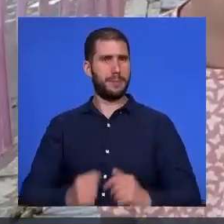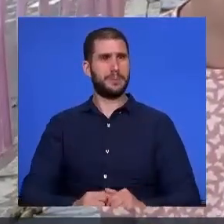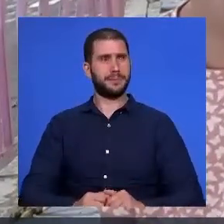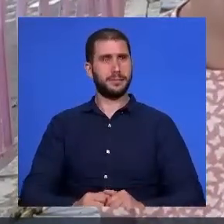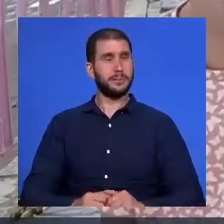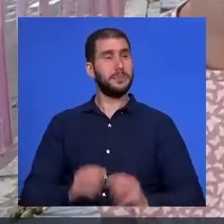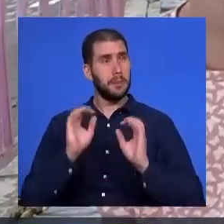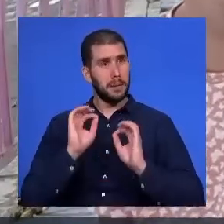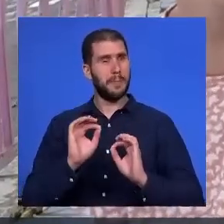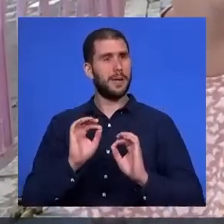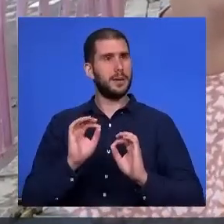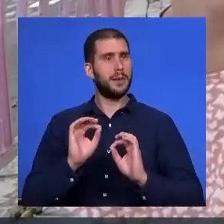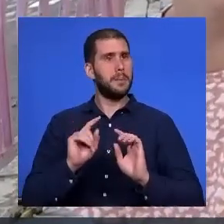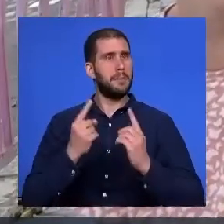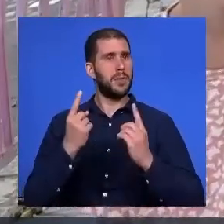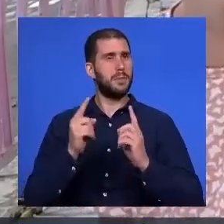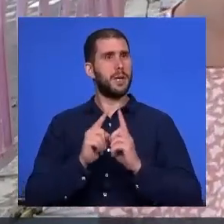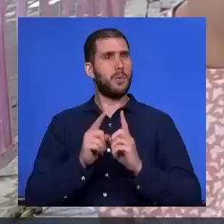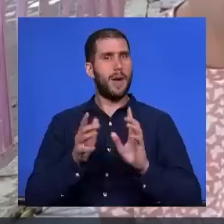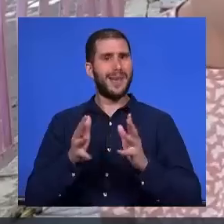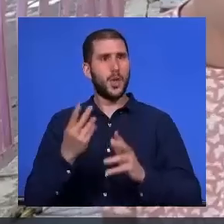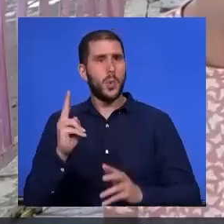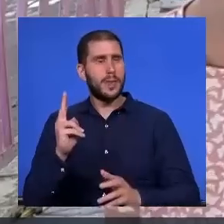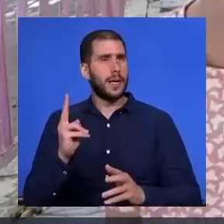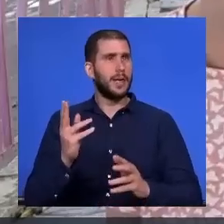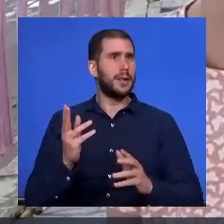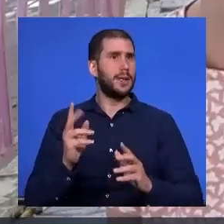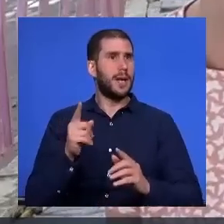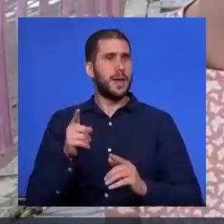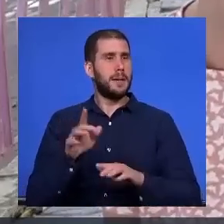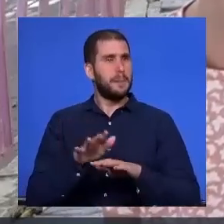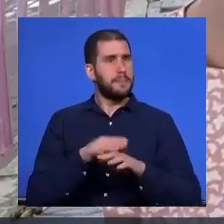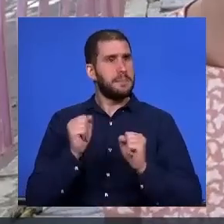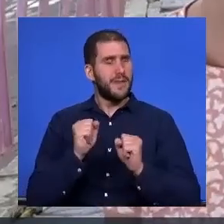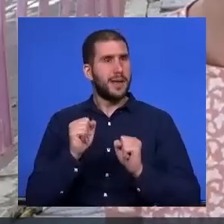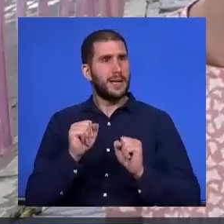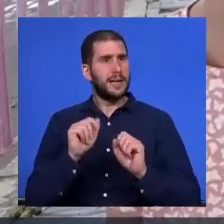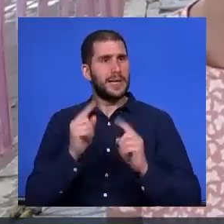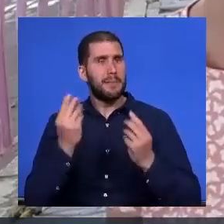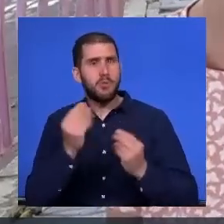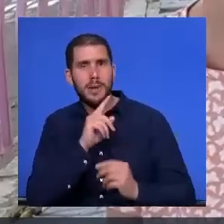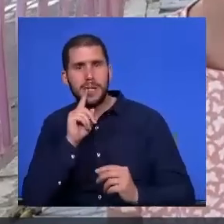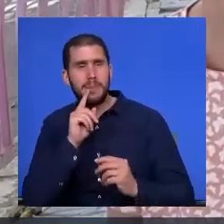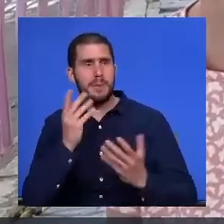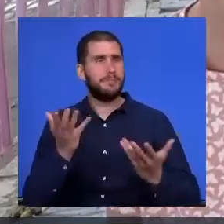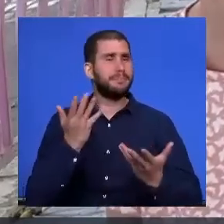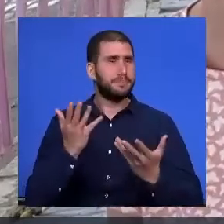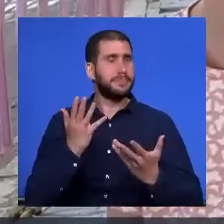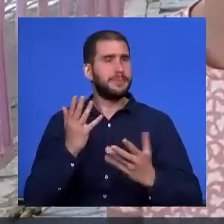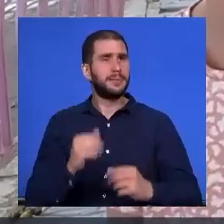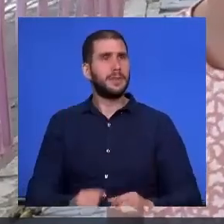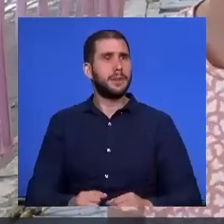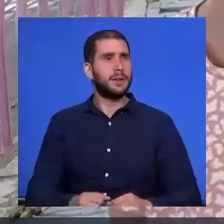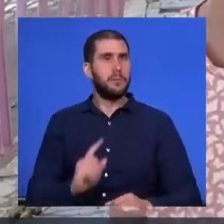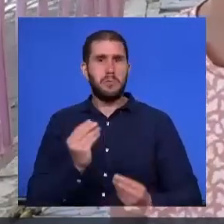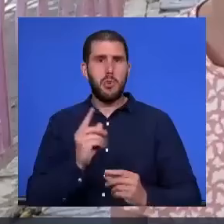ובאמת כאילו הקטע הזה של פתאום אתה נהיה אחר דתי יותר, וכאילו אתה ממשיך לפחד למשהו, עם מה שיקרה לאמא וכזה. אז כאילו, משהו שלא